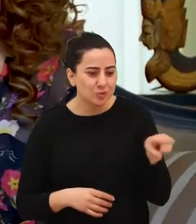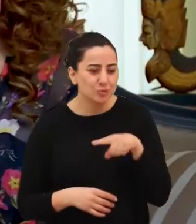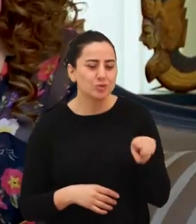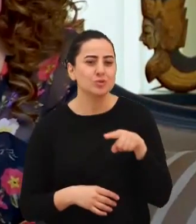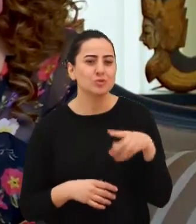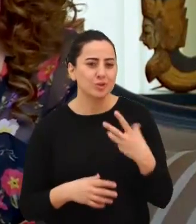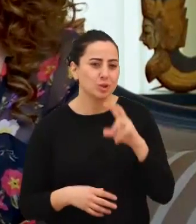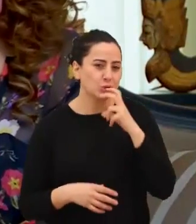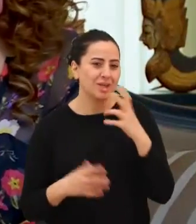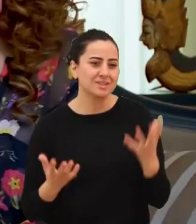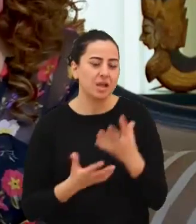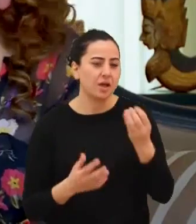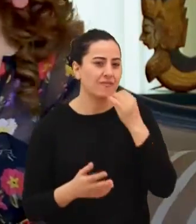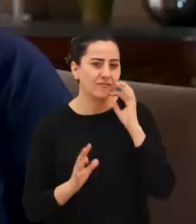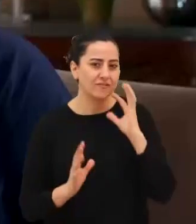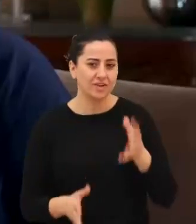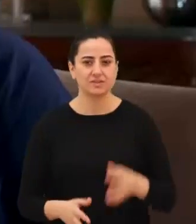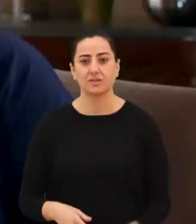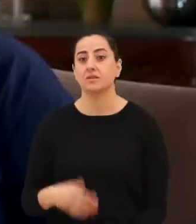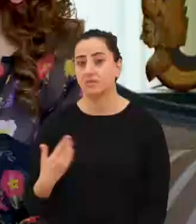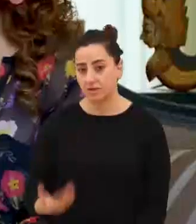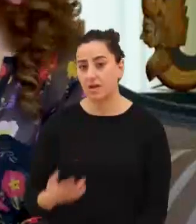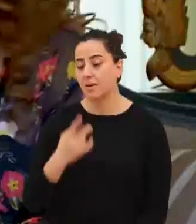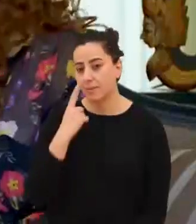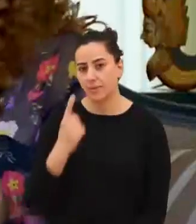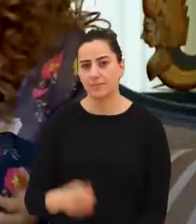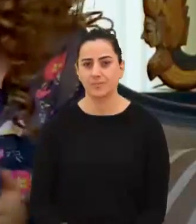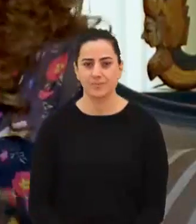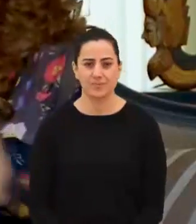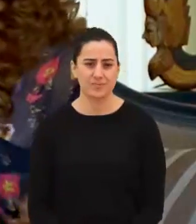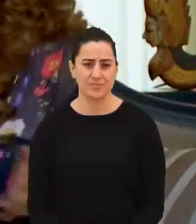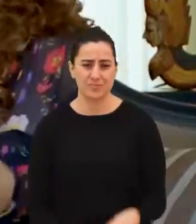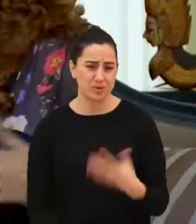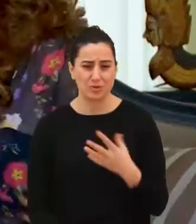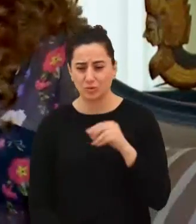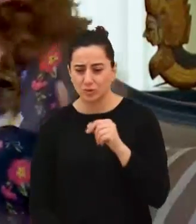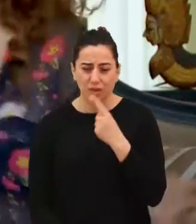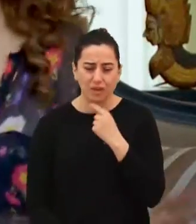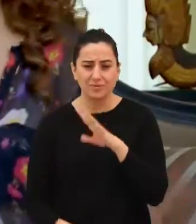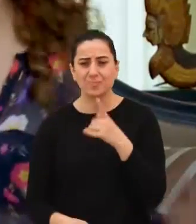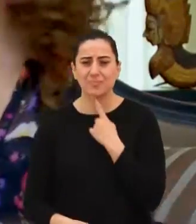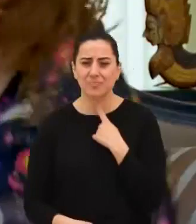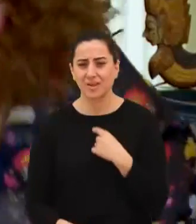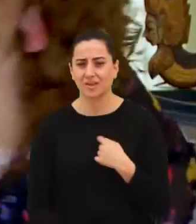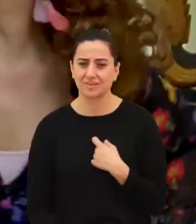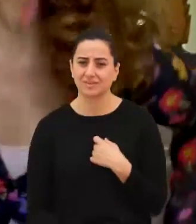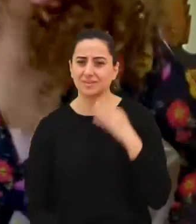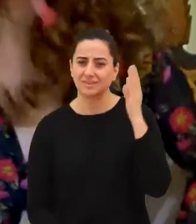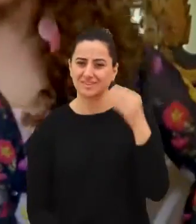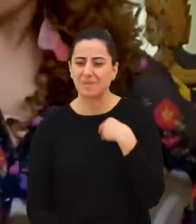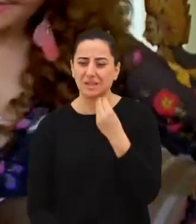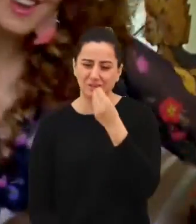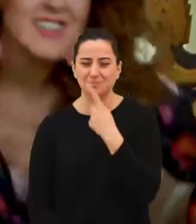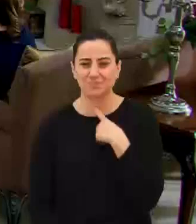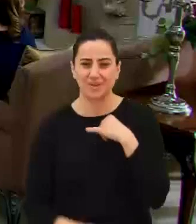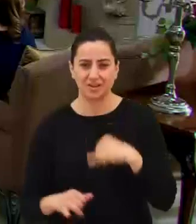ve soğanlı salatanın haddi hesabı yok. Ya? O kadar çok tatlı turşu falan filan, benim de canım çekti. Gidip biraz yiyeceğim